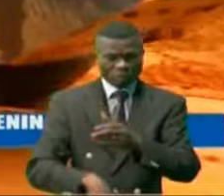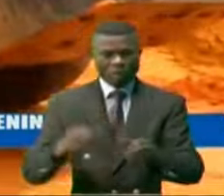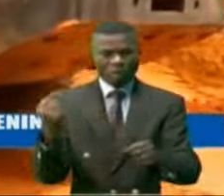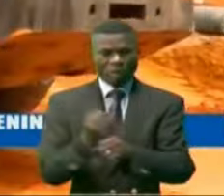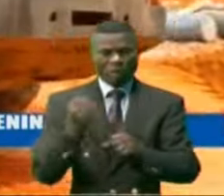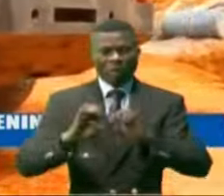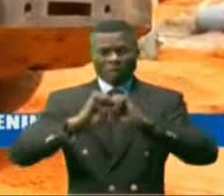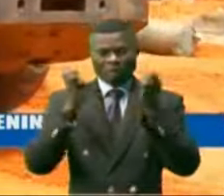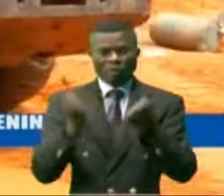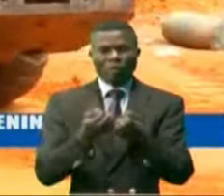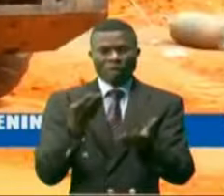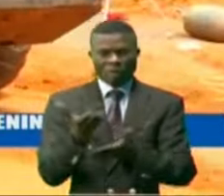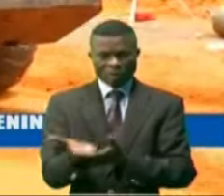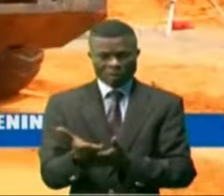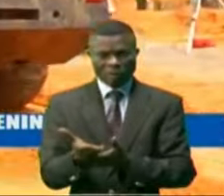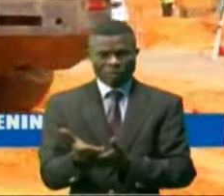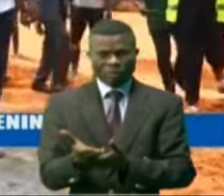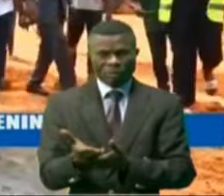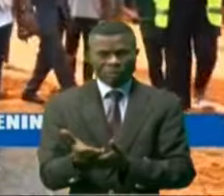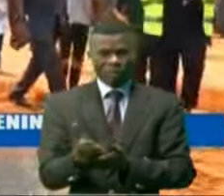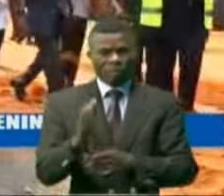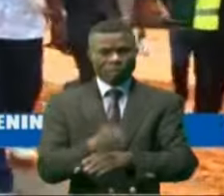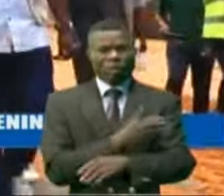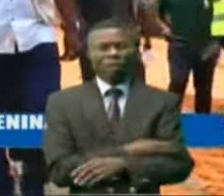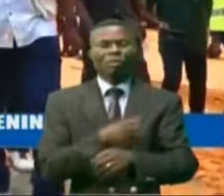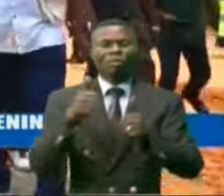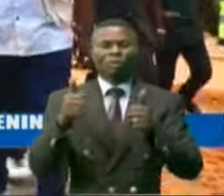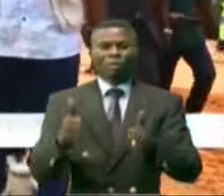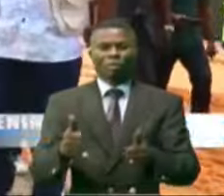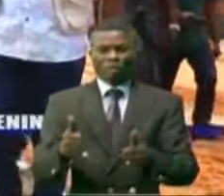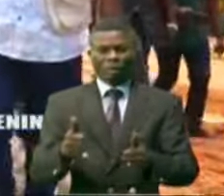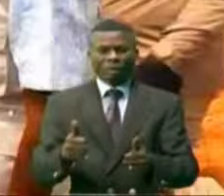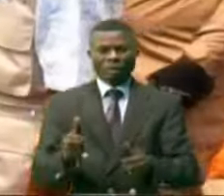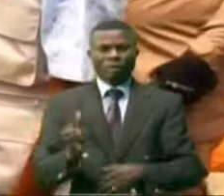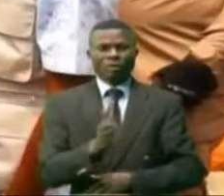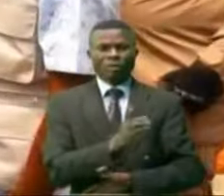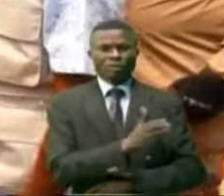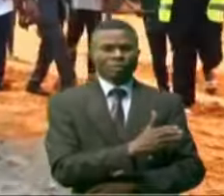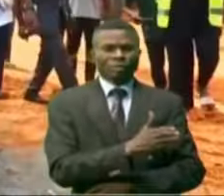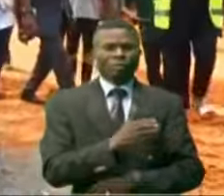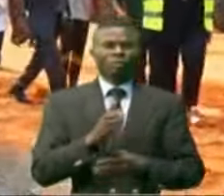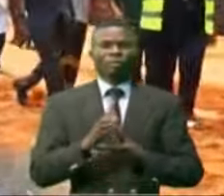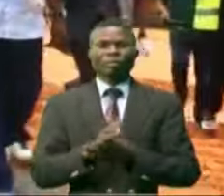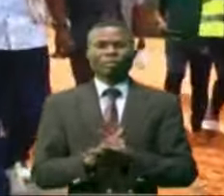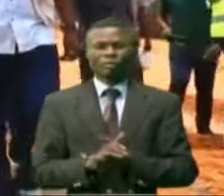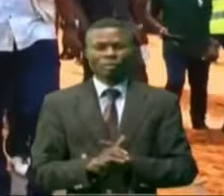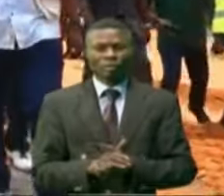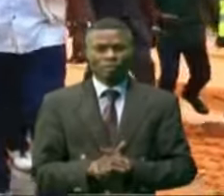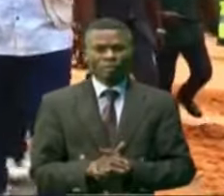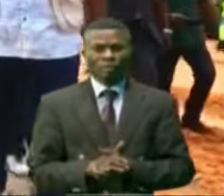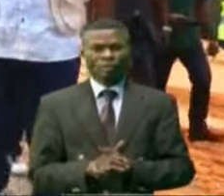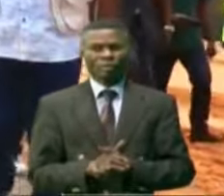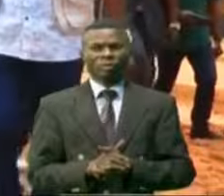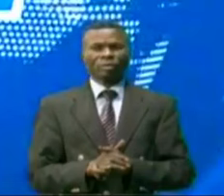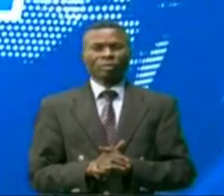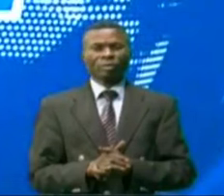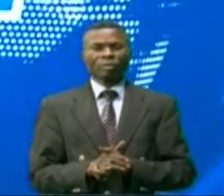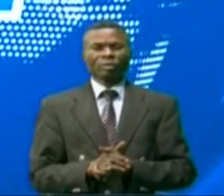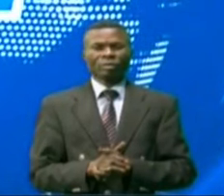l'entreprise Iris Africa, vont contribuer dans une large mesure au développement durable de Lodja et ses